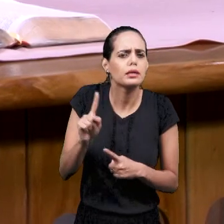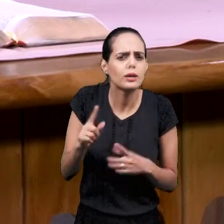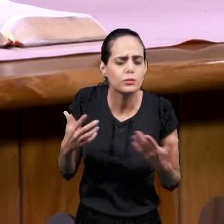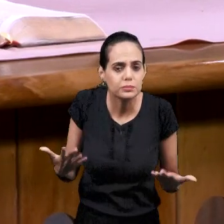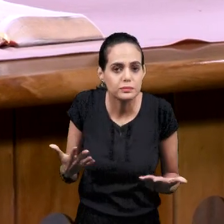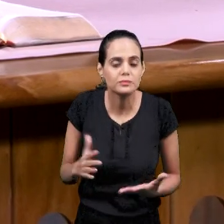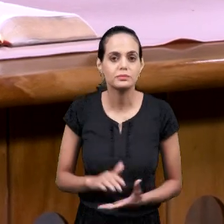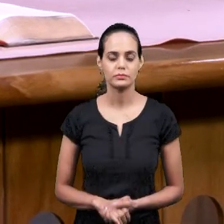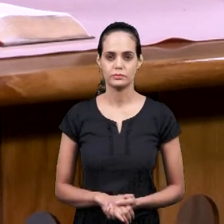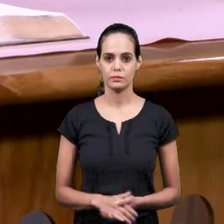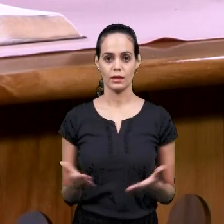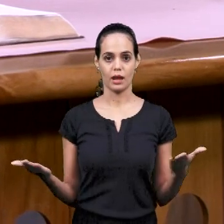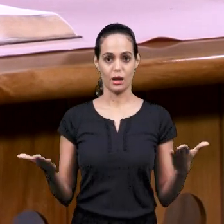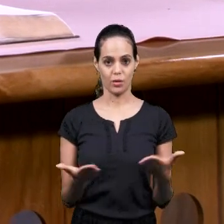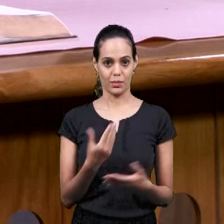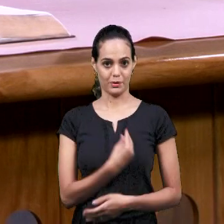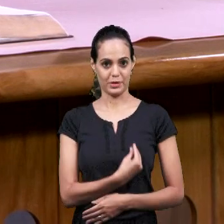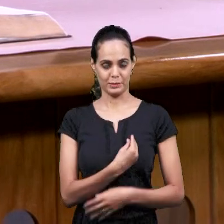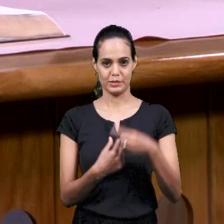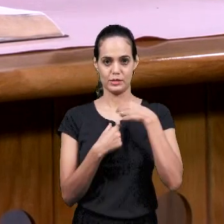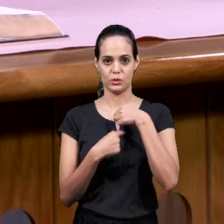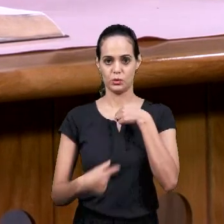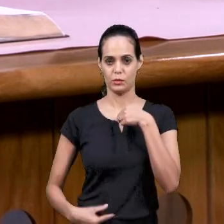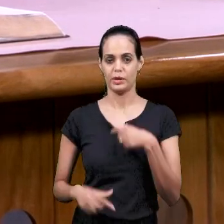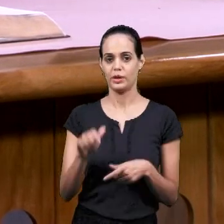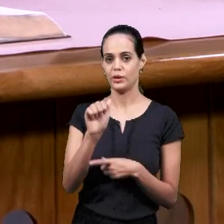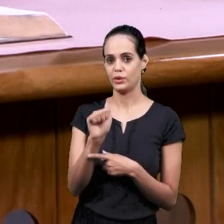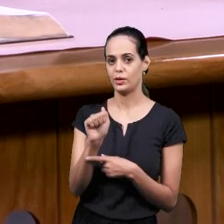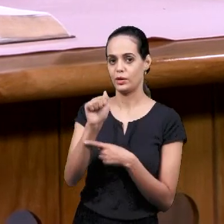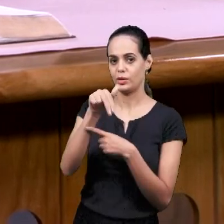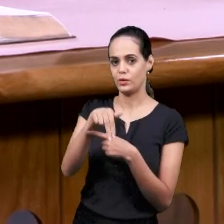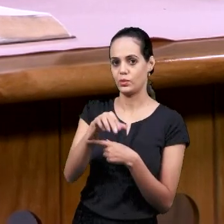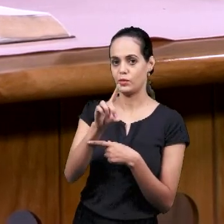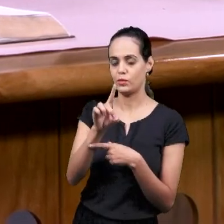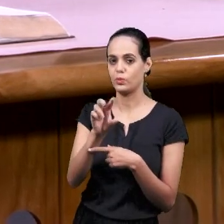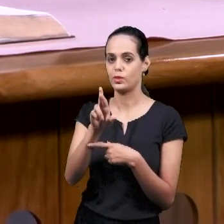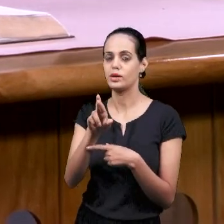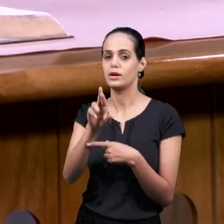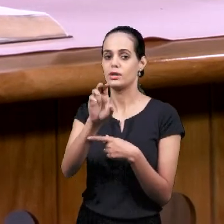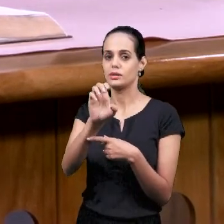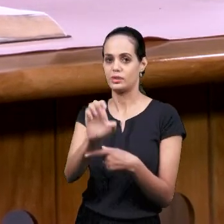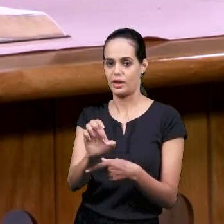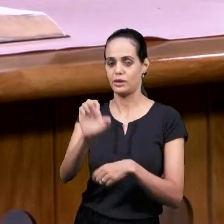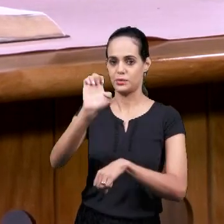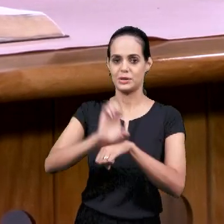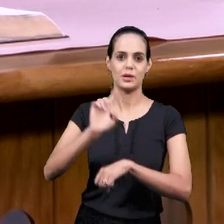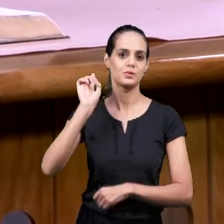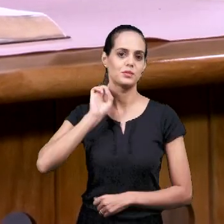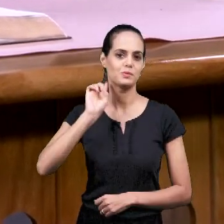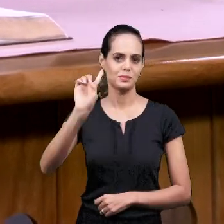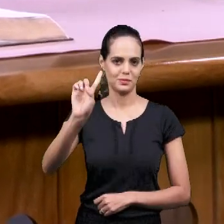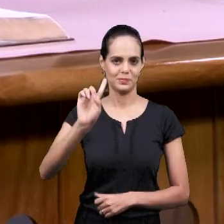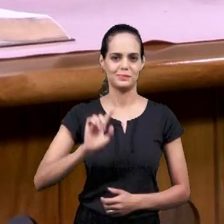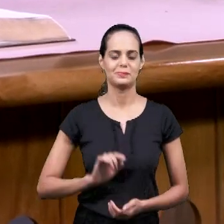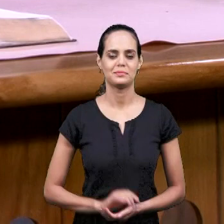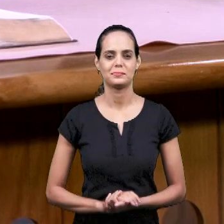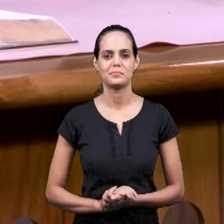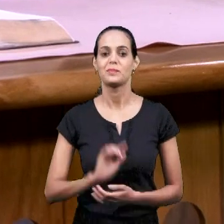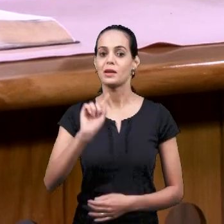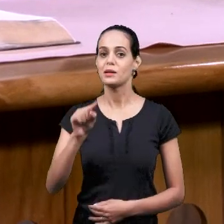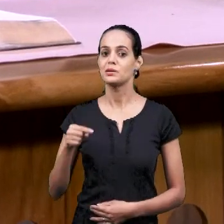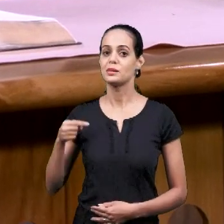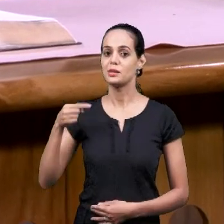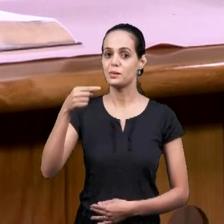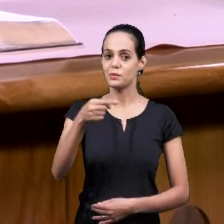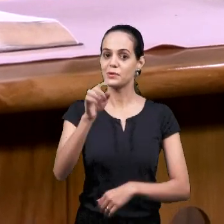compter avec la participation de notre frère ouvrier André. André est de l'église de Frei Inocêncio dans l'état de Minas